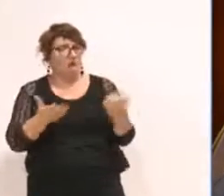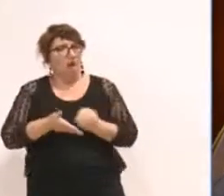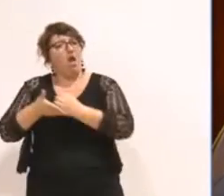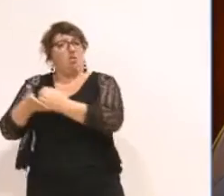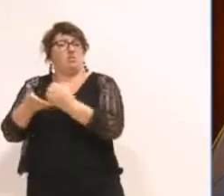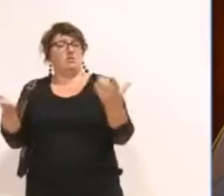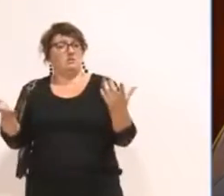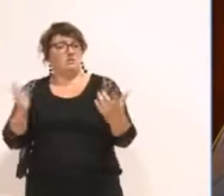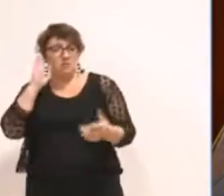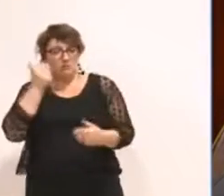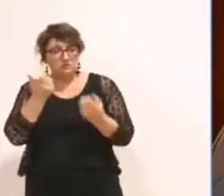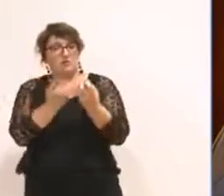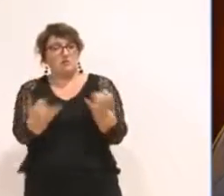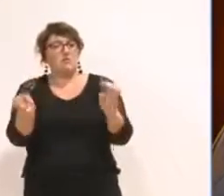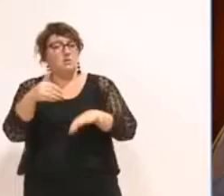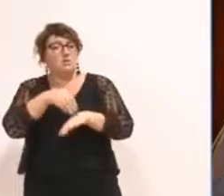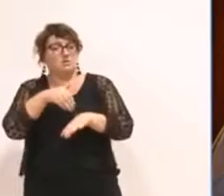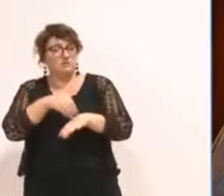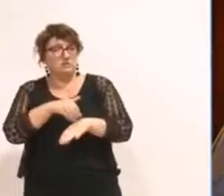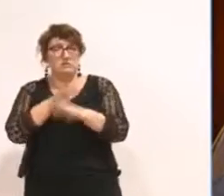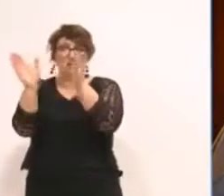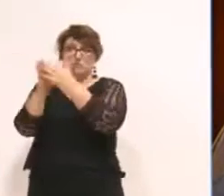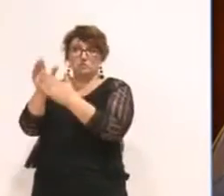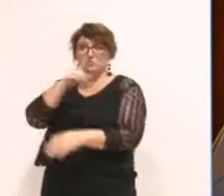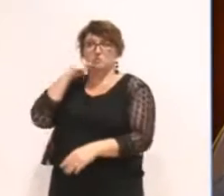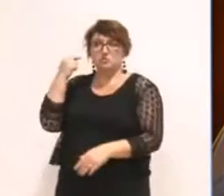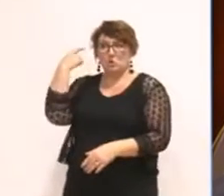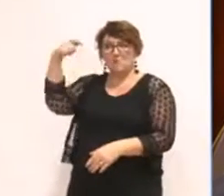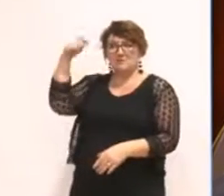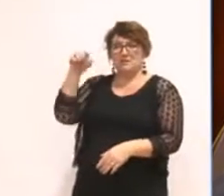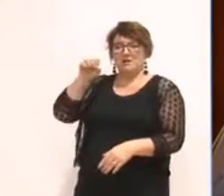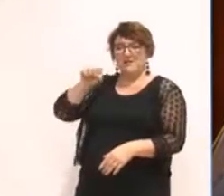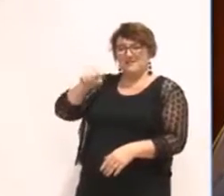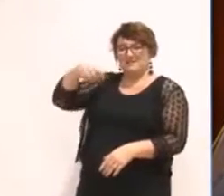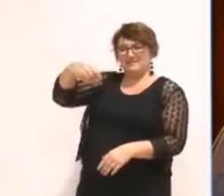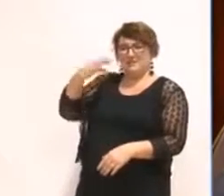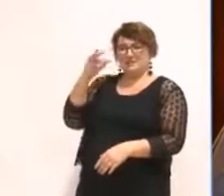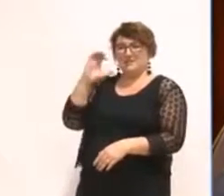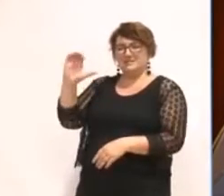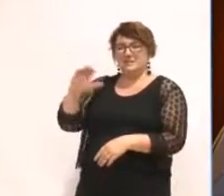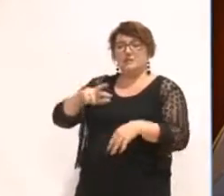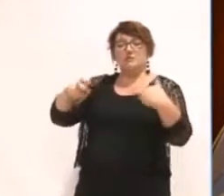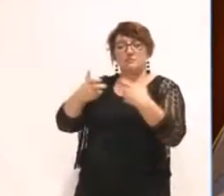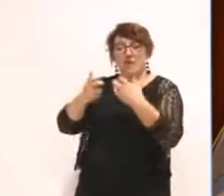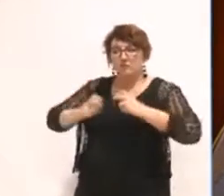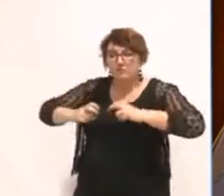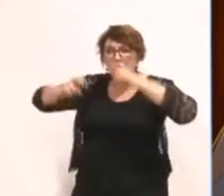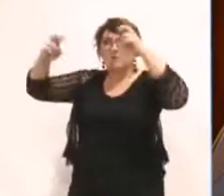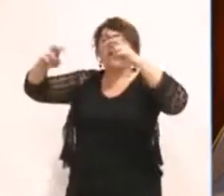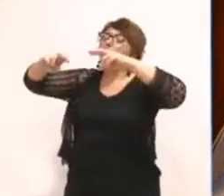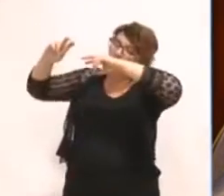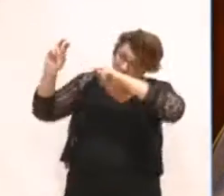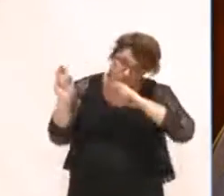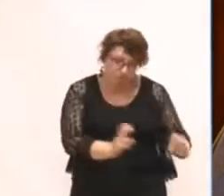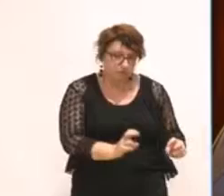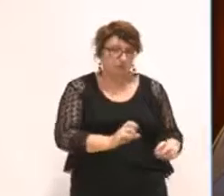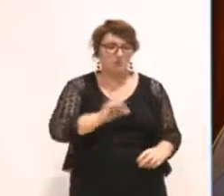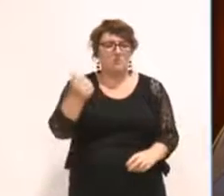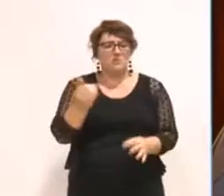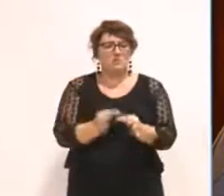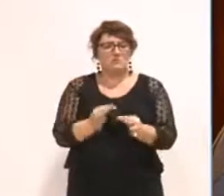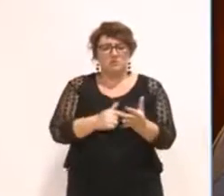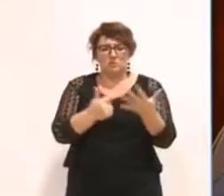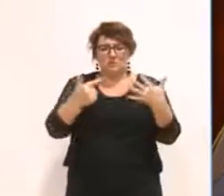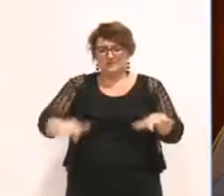municipal demande à Monsieur le Président du SMTC de revenir sur l'augmentation des tarifs pour les plus de 75 ans appliquée depuis le 1er septembre